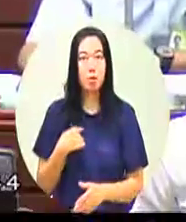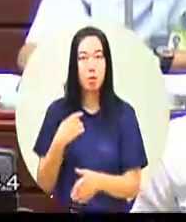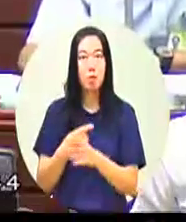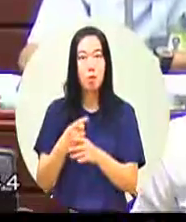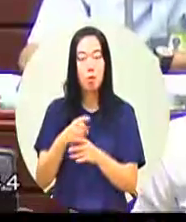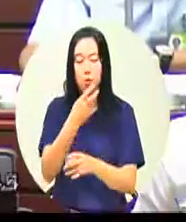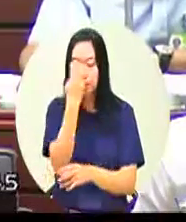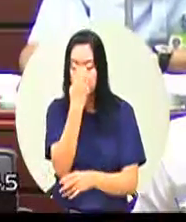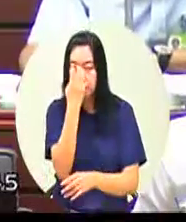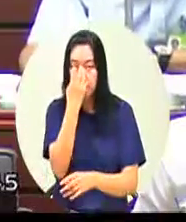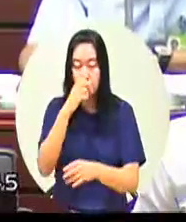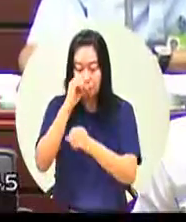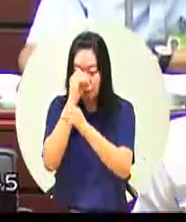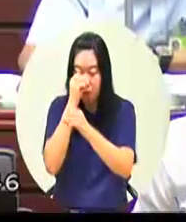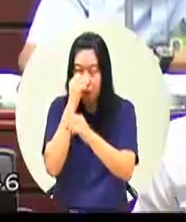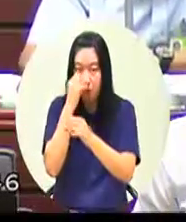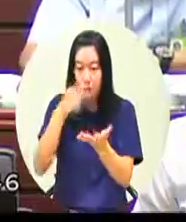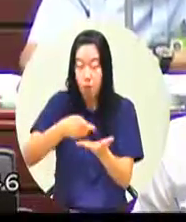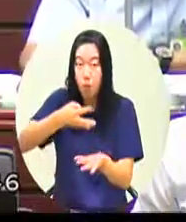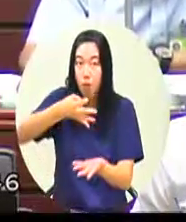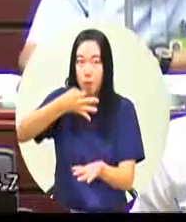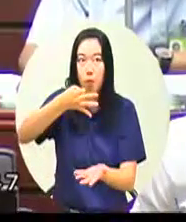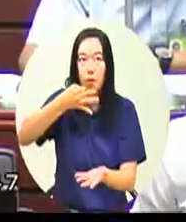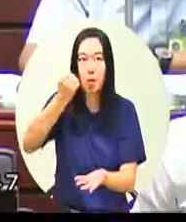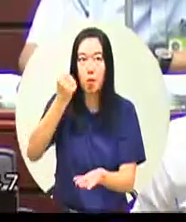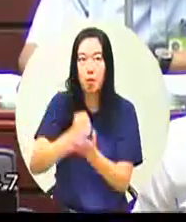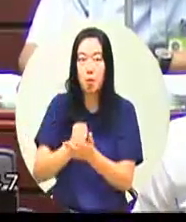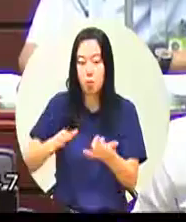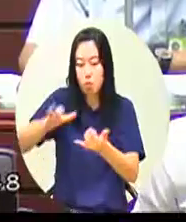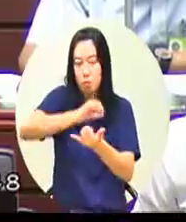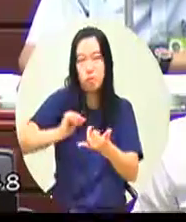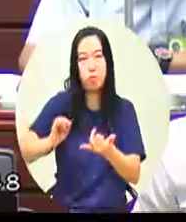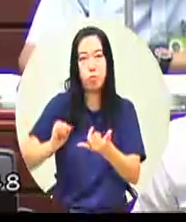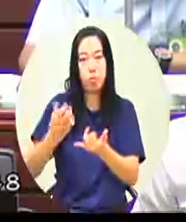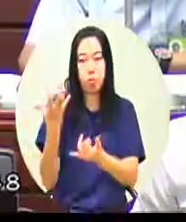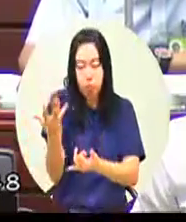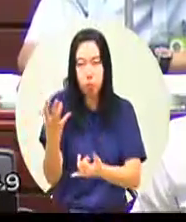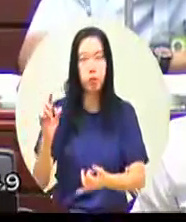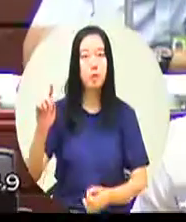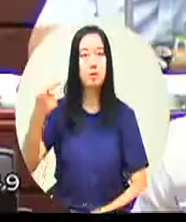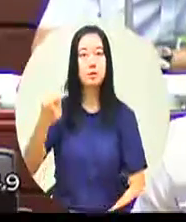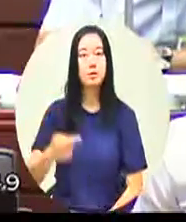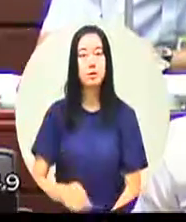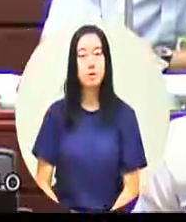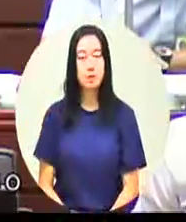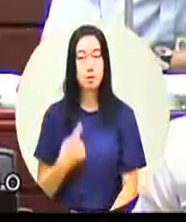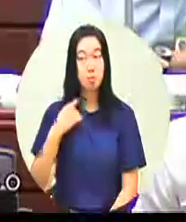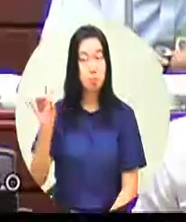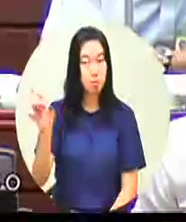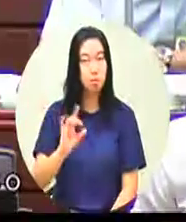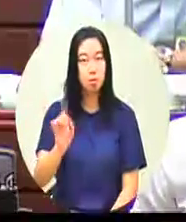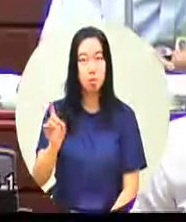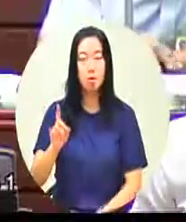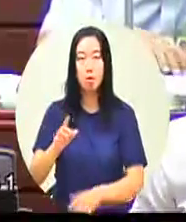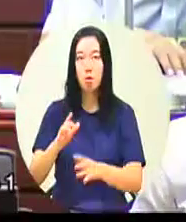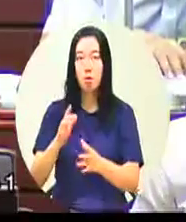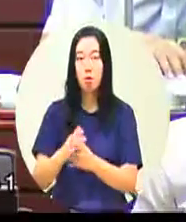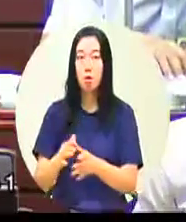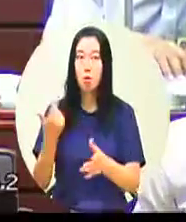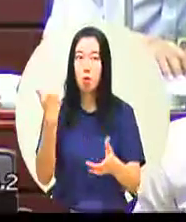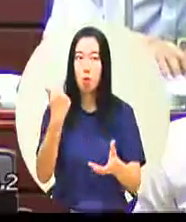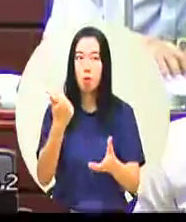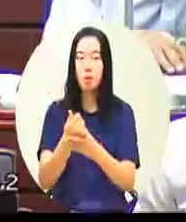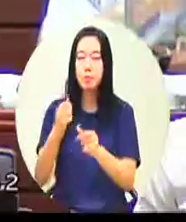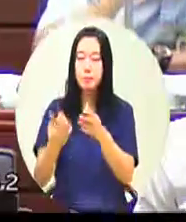农药检验的残留呢，的处事呢是全国上佳。那么我们整个透过整个职业那个生产履历的制度呢？